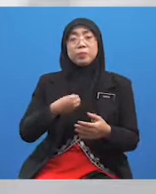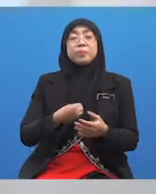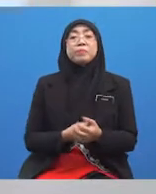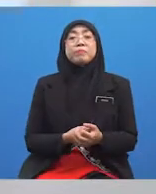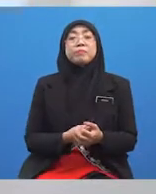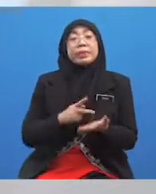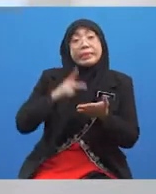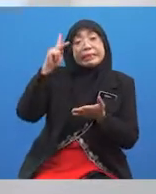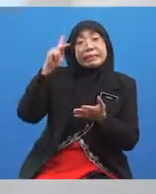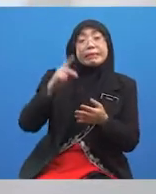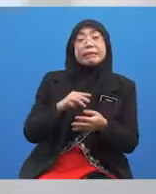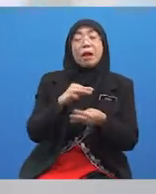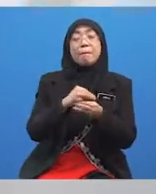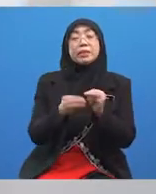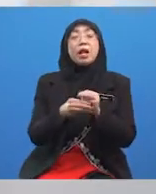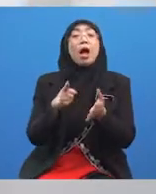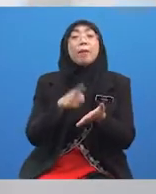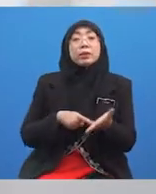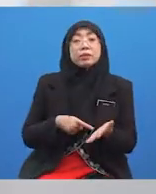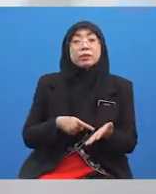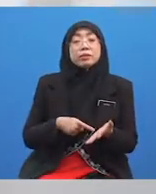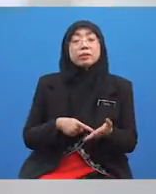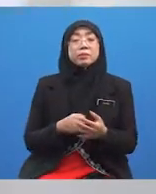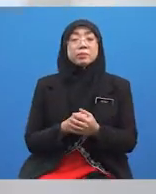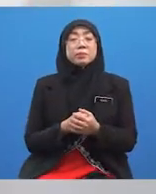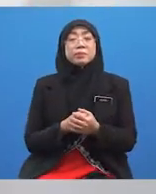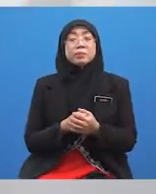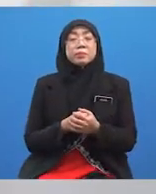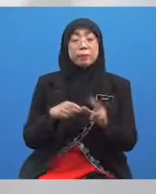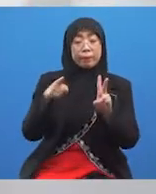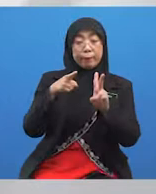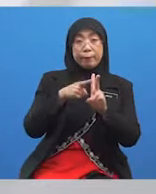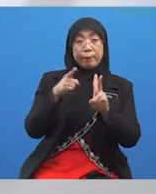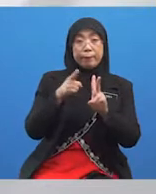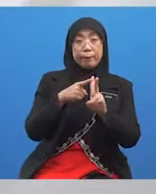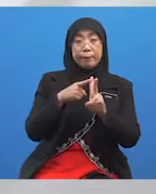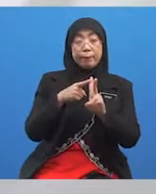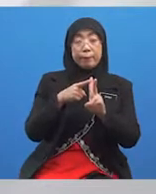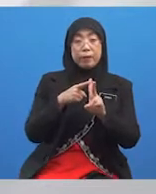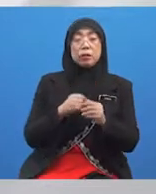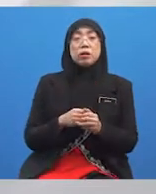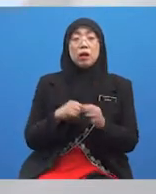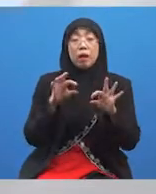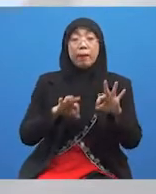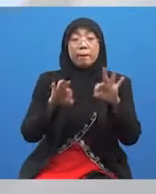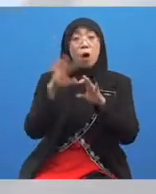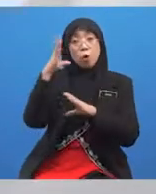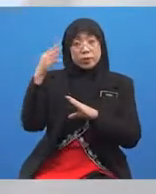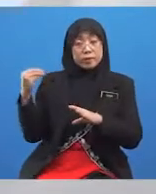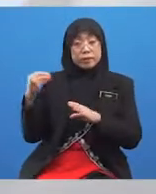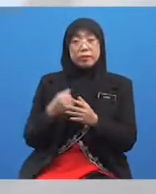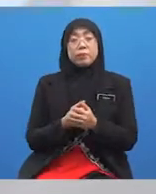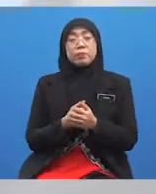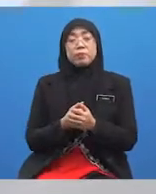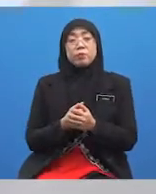pasti masalah. Masalah yang wujud atau timbul. Yang kedua, mengenal pasti keperluan organisasi.